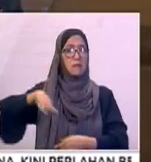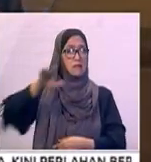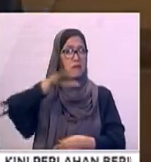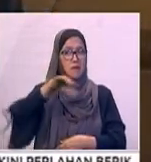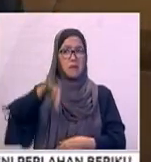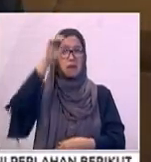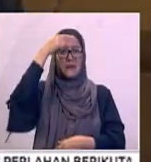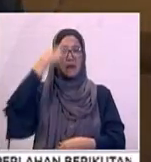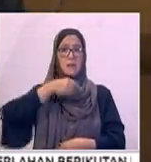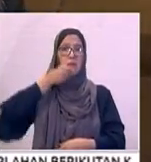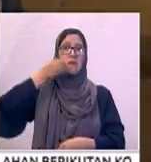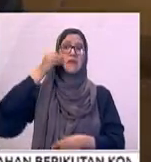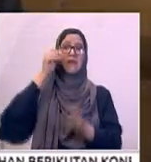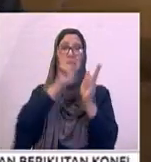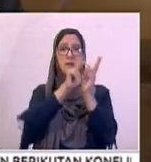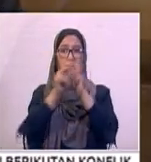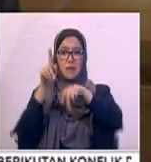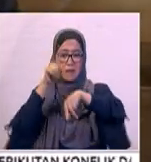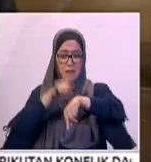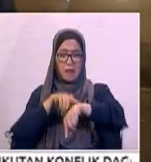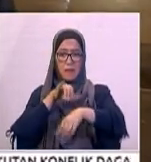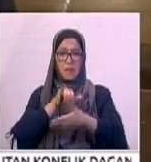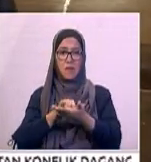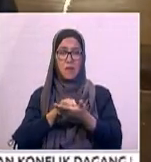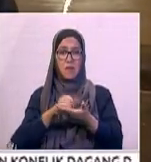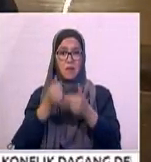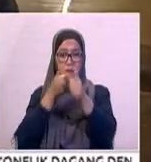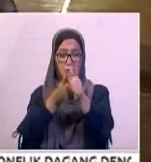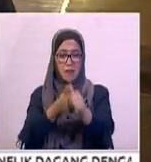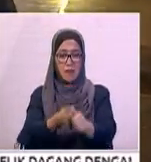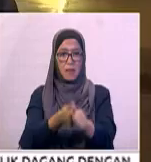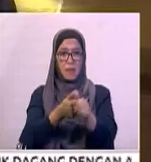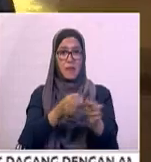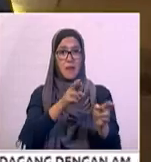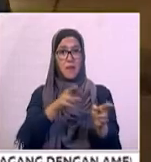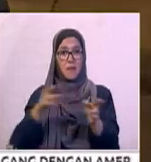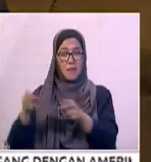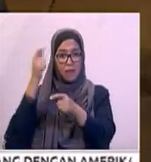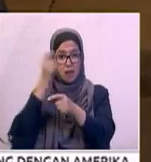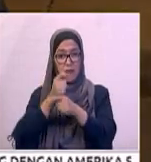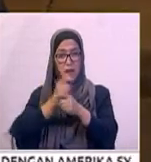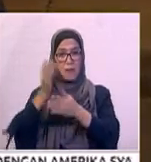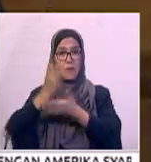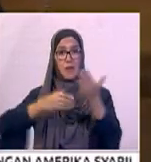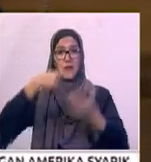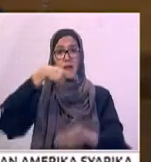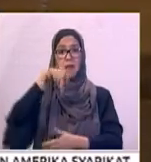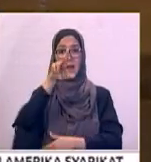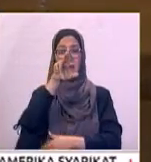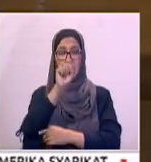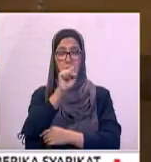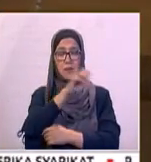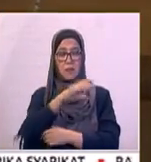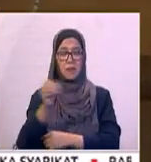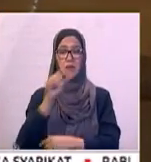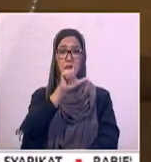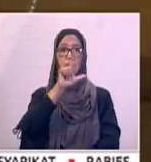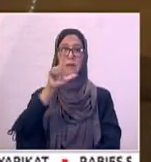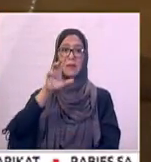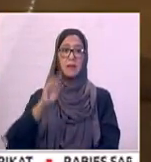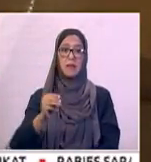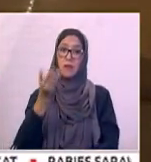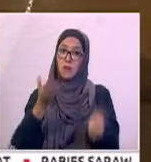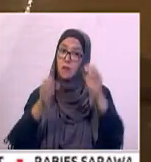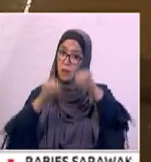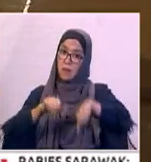halaman pada waktu tersebut mengikut perancangan yang telah ditetapkan oleh pihak PLUS dan juga pihak LLM. Mungkin saya boleh kongsikan sedikit